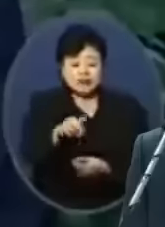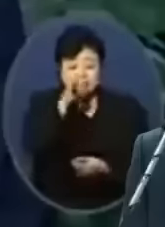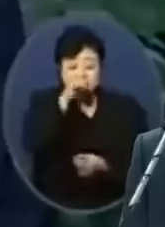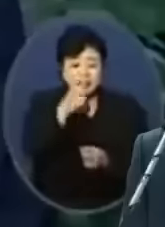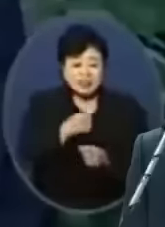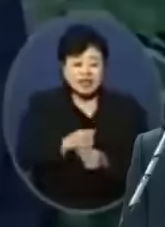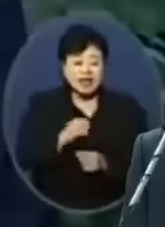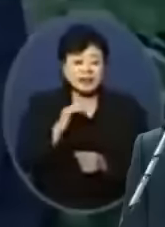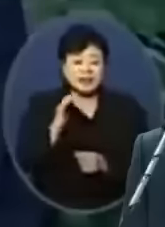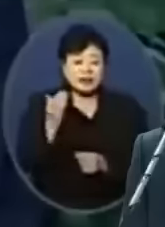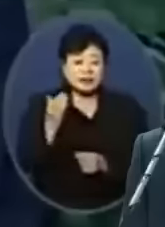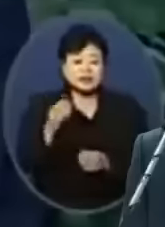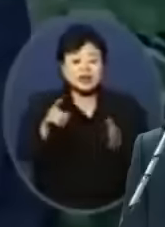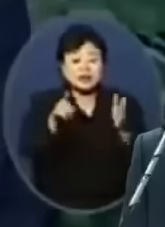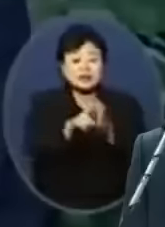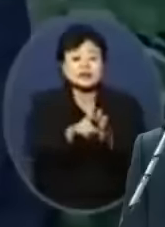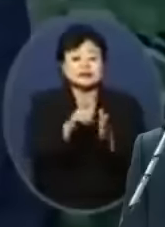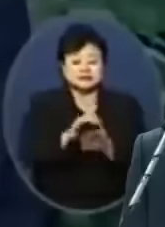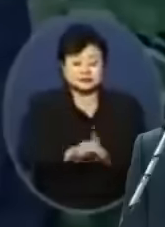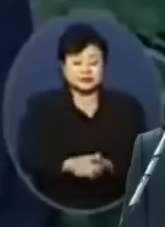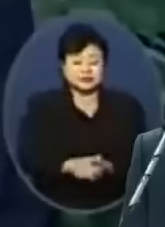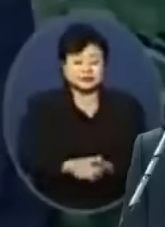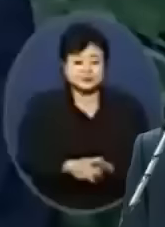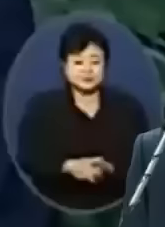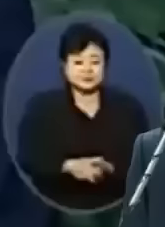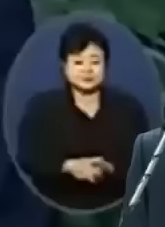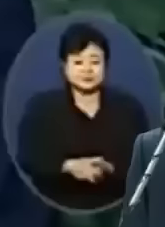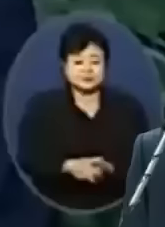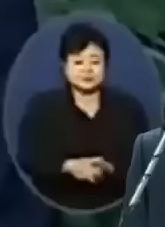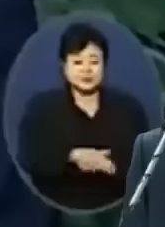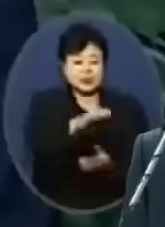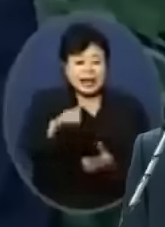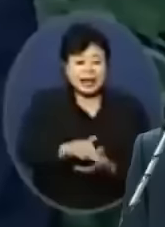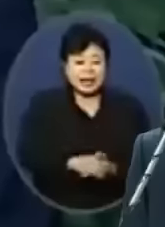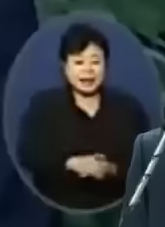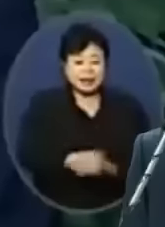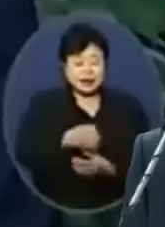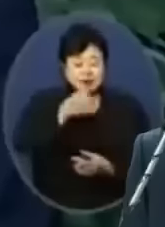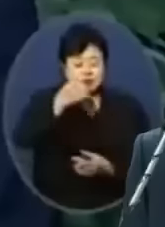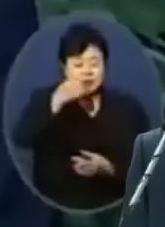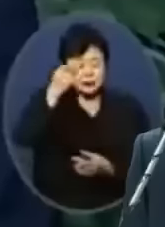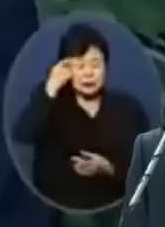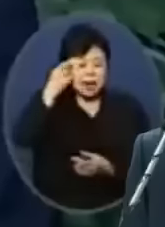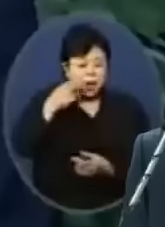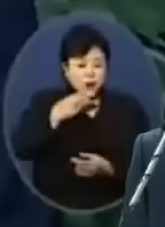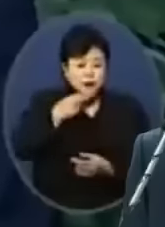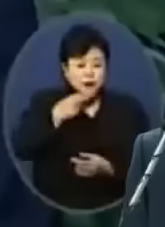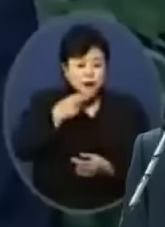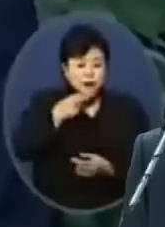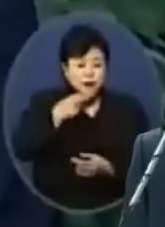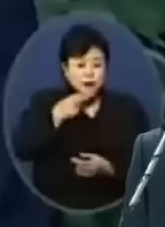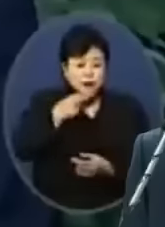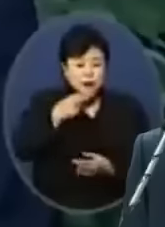되는 것이 믿음의 역사인 것입니다. 우리가 꿈에도 생각하지 못한 것을